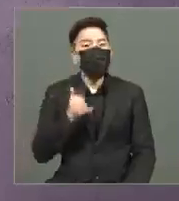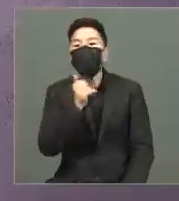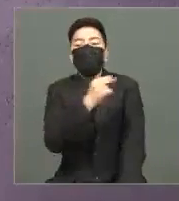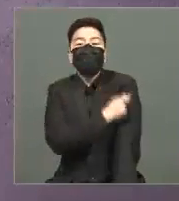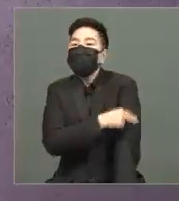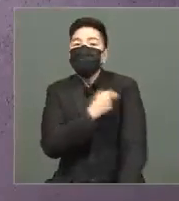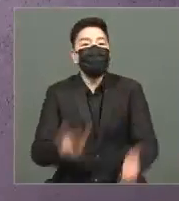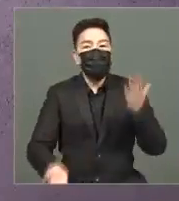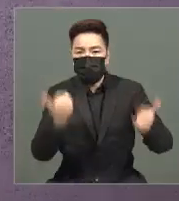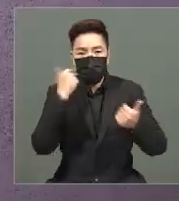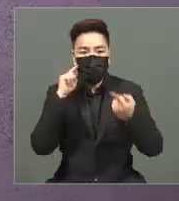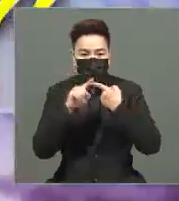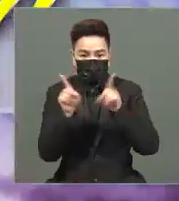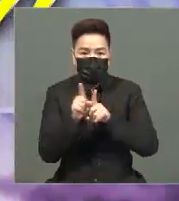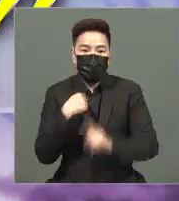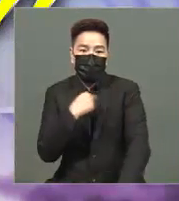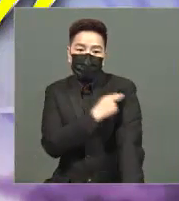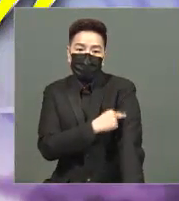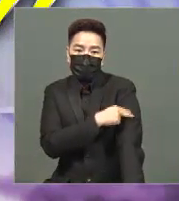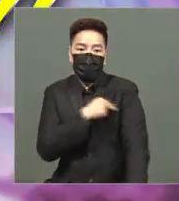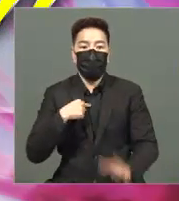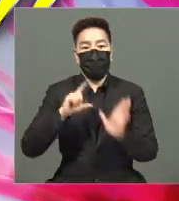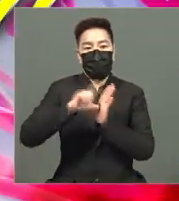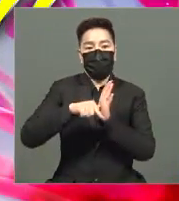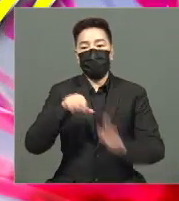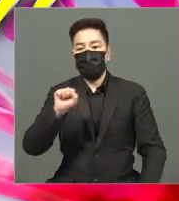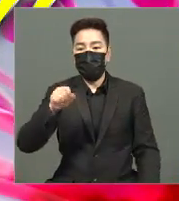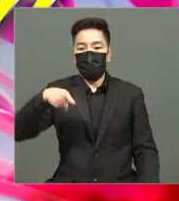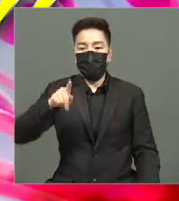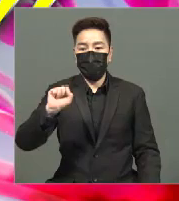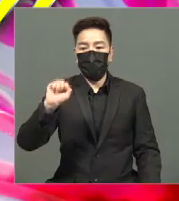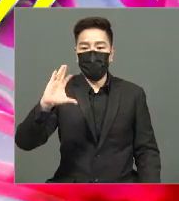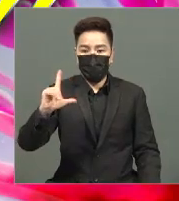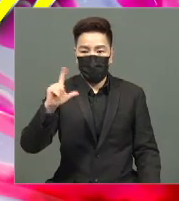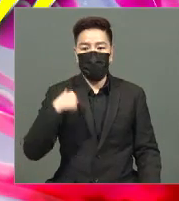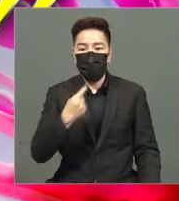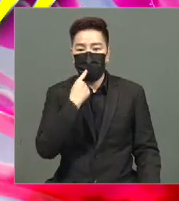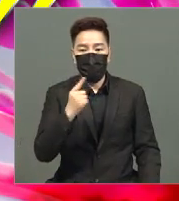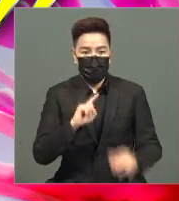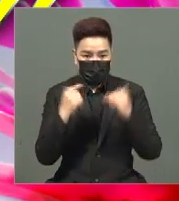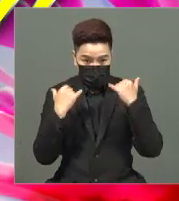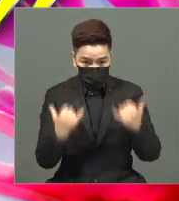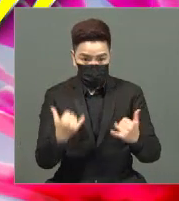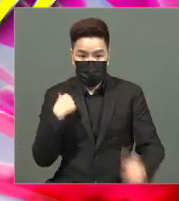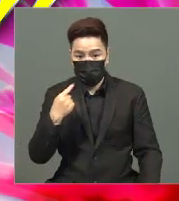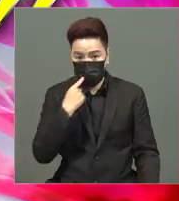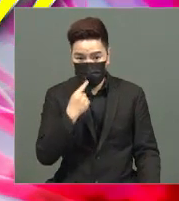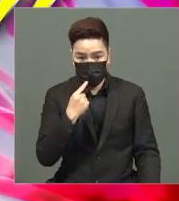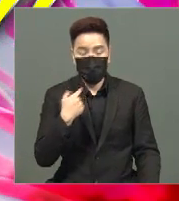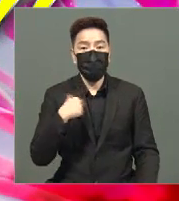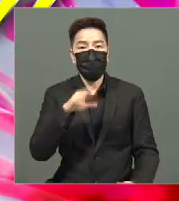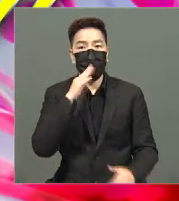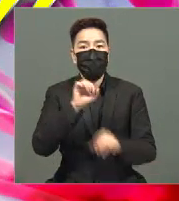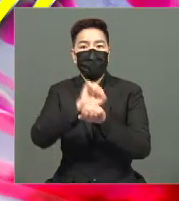ดีทางในแพะจะเด็ดธัมมธัชอารีนะคะเลขาธิการสำนักงานหลักประกันสุขภาพแห่งชาติหรือว่าสปสชคือเพราะมาระบุหน้าถ้าว่า